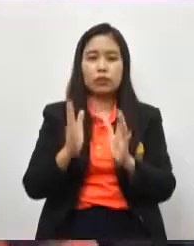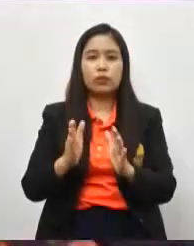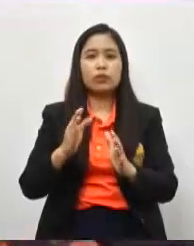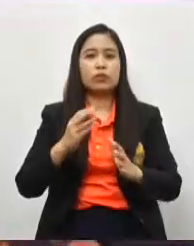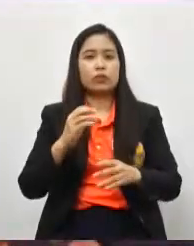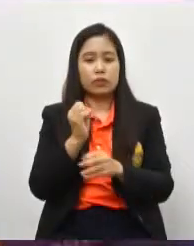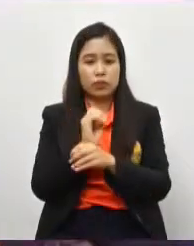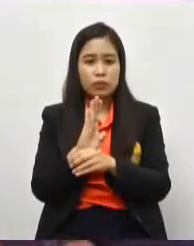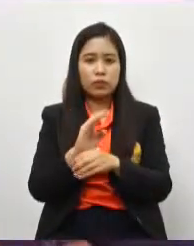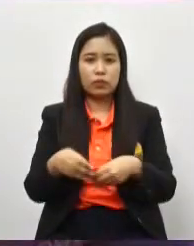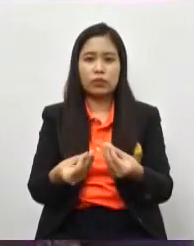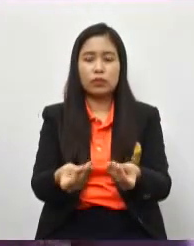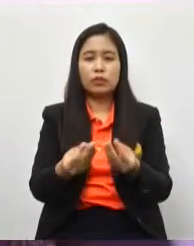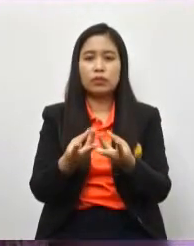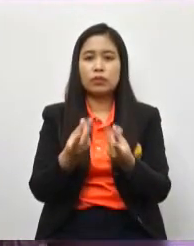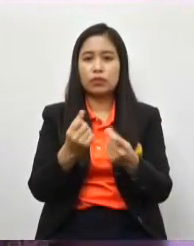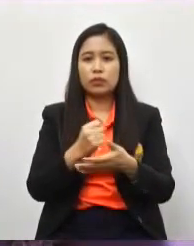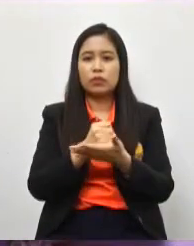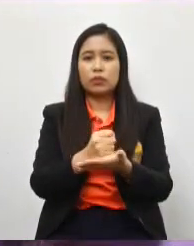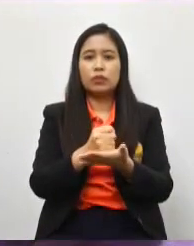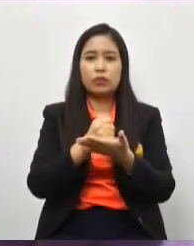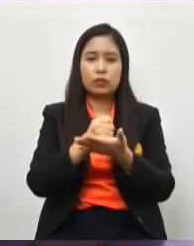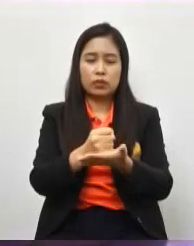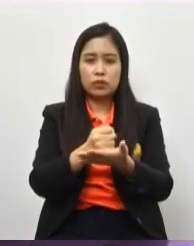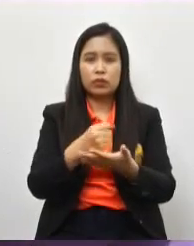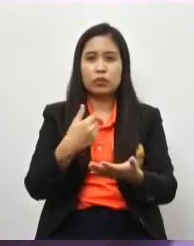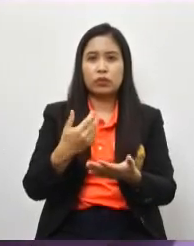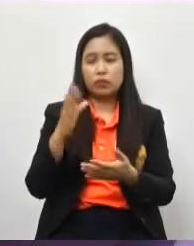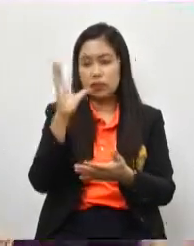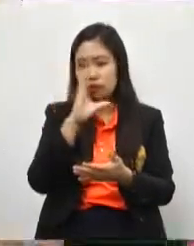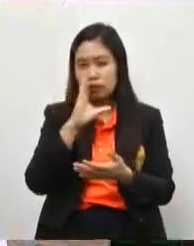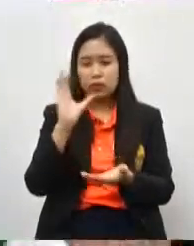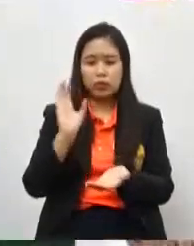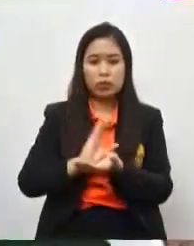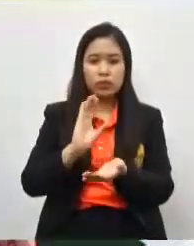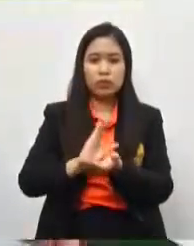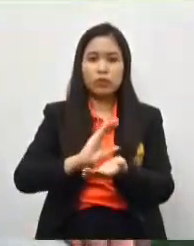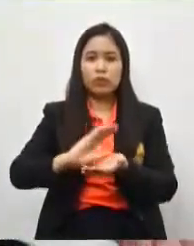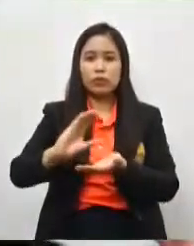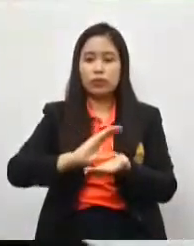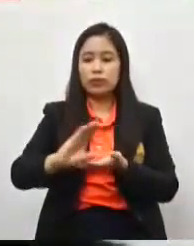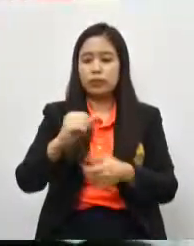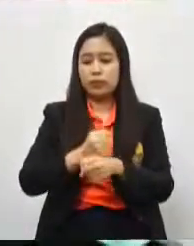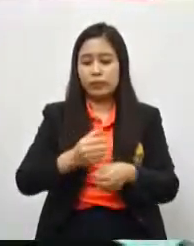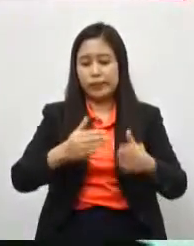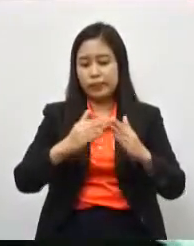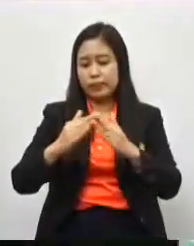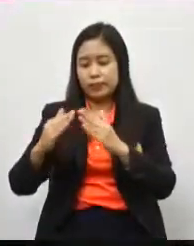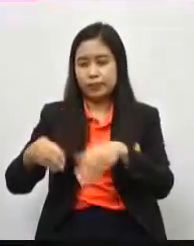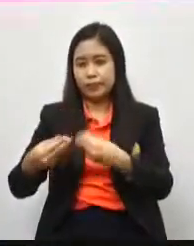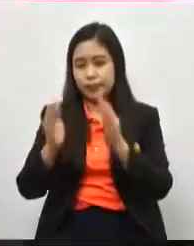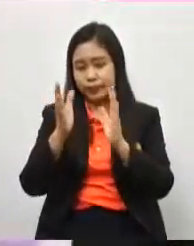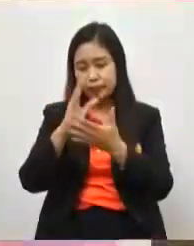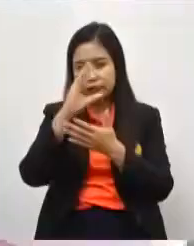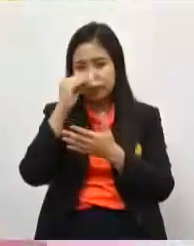ในพื้นที่ให้การสนับสนุนช่วยเหลือด้านงบประมาณในการสร้างและซ่อมบ้านให้กับนักเรียน โครง